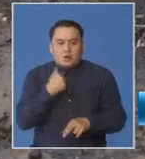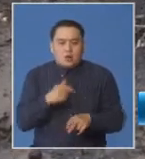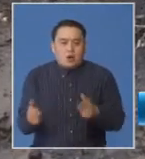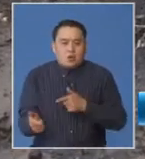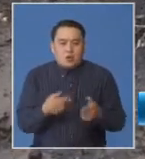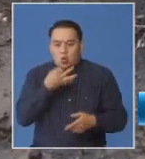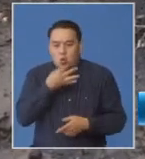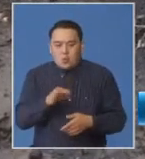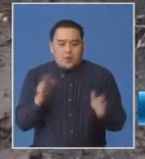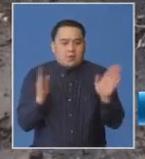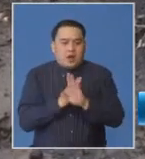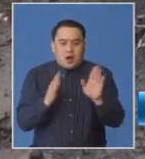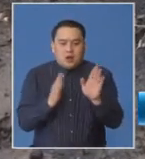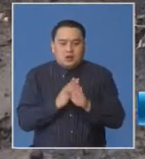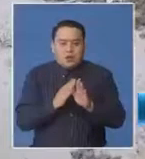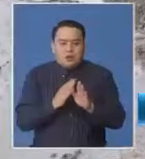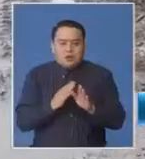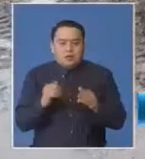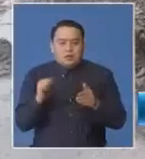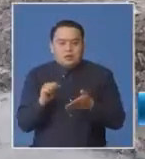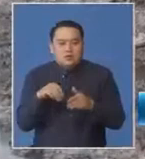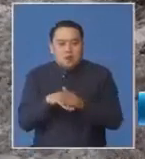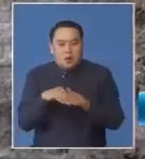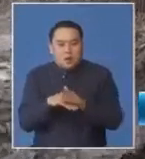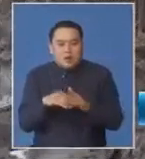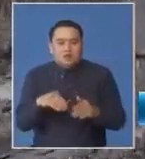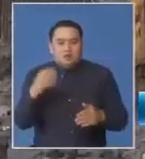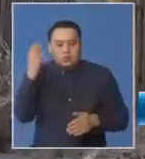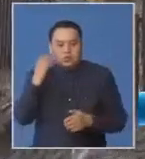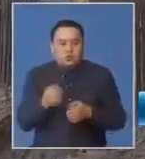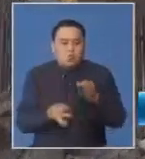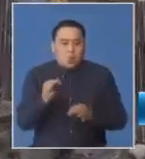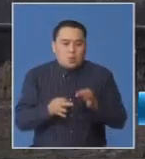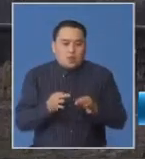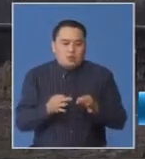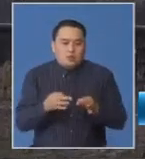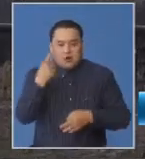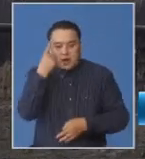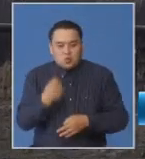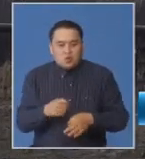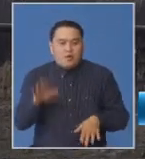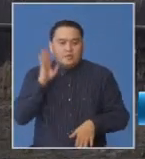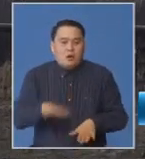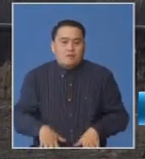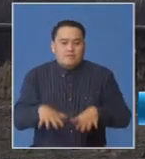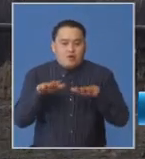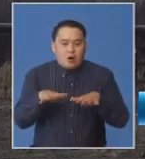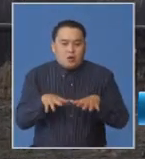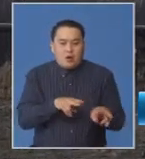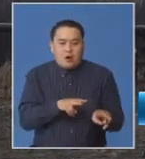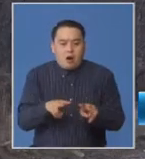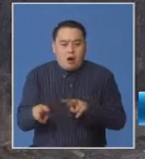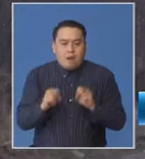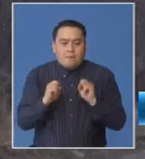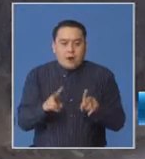к любым капризам природы, запаслись топливом и необходимыми материалами для предупреждения паводков и контролируем